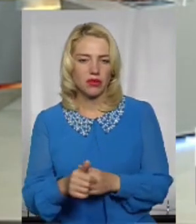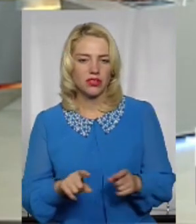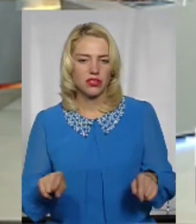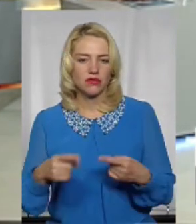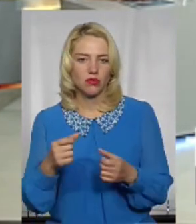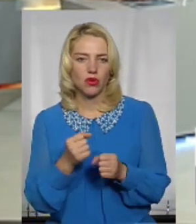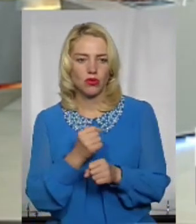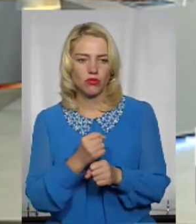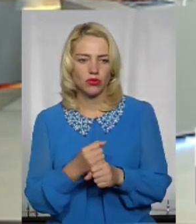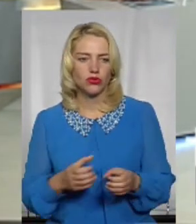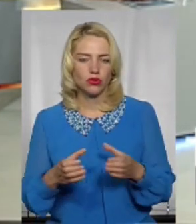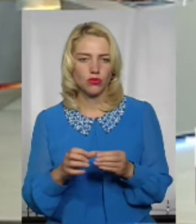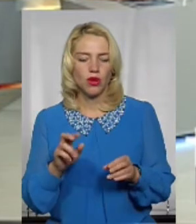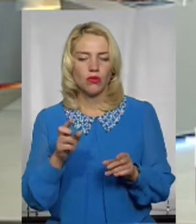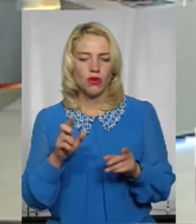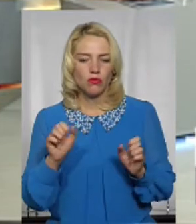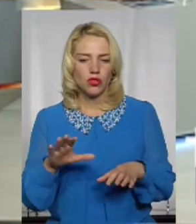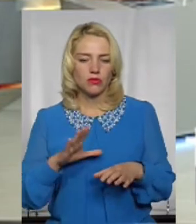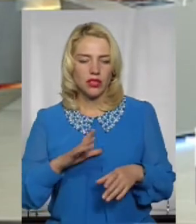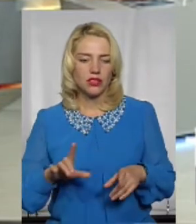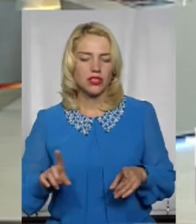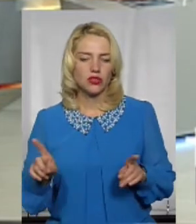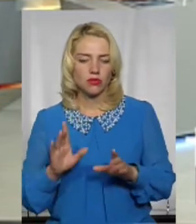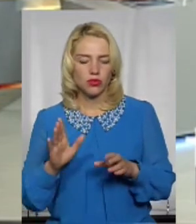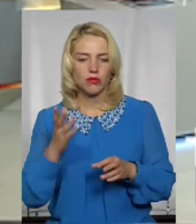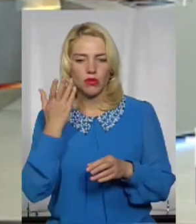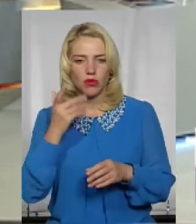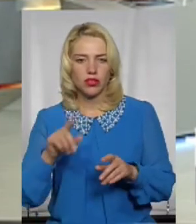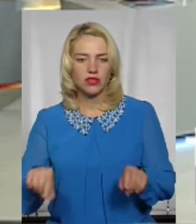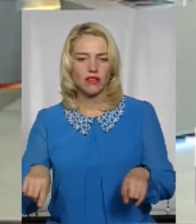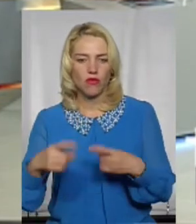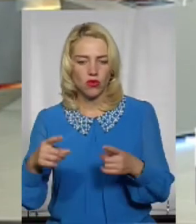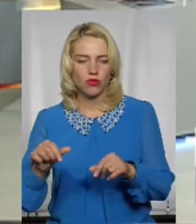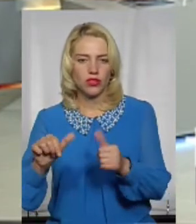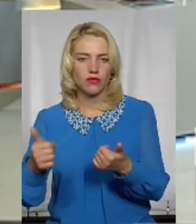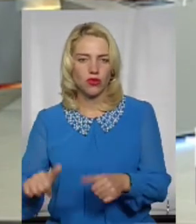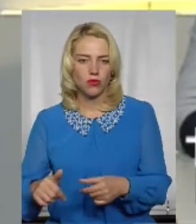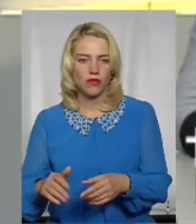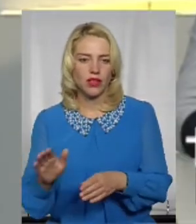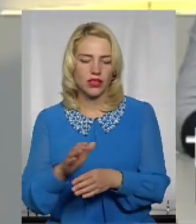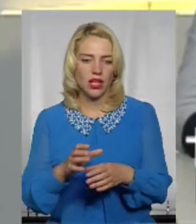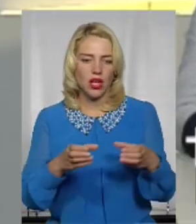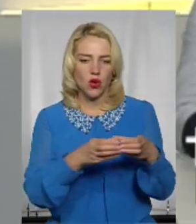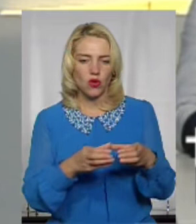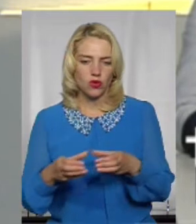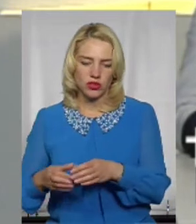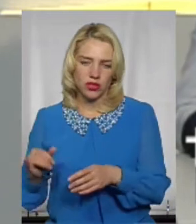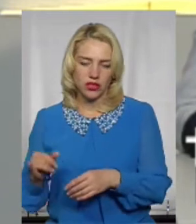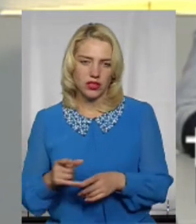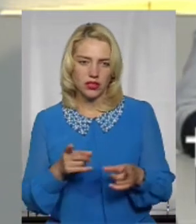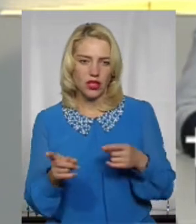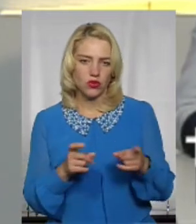створюємо робочу групу, тому що може статися так, що ми почнемо її створювати, формувати розділи відповідні,